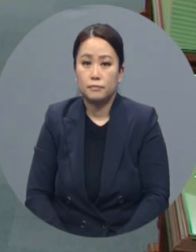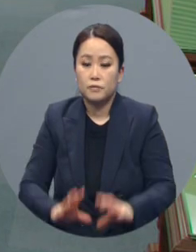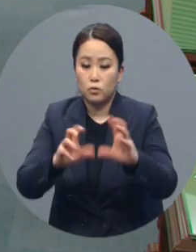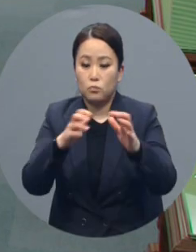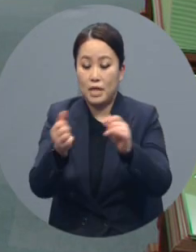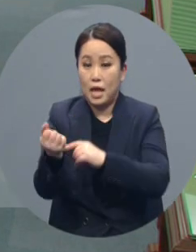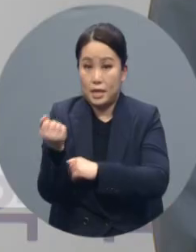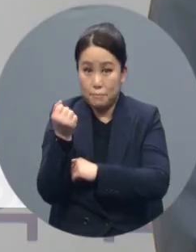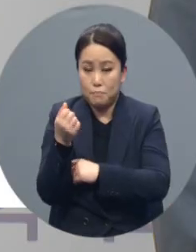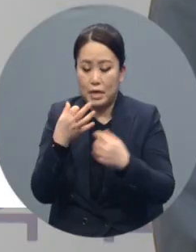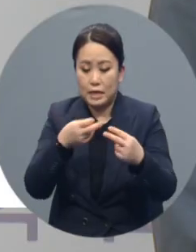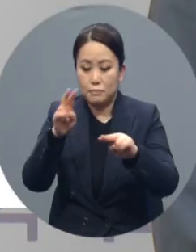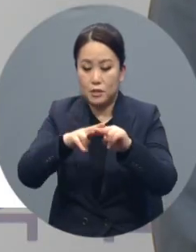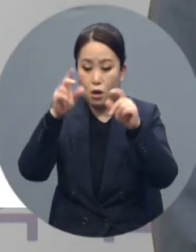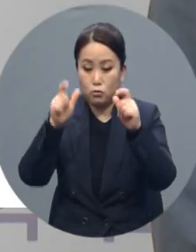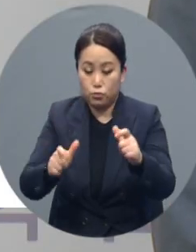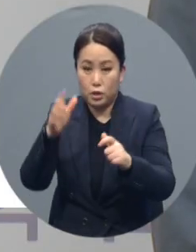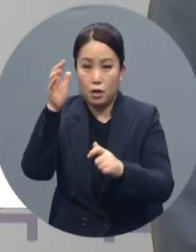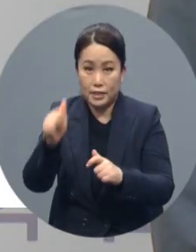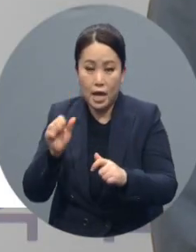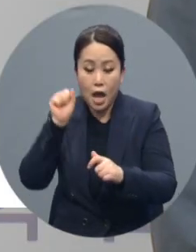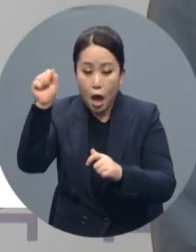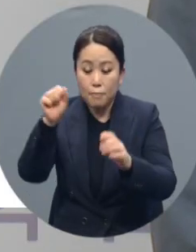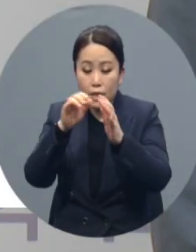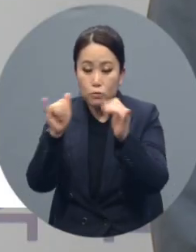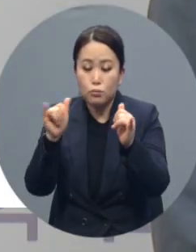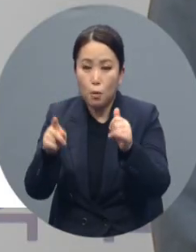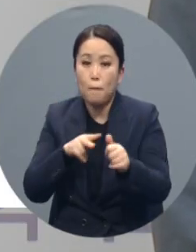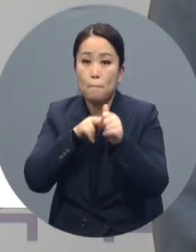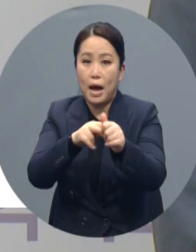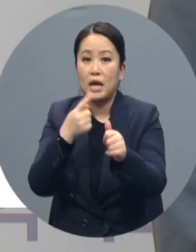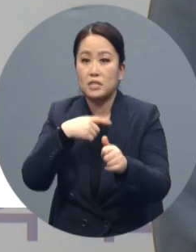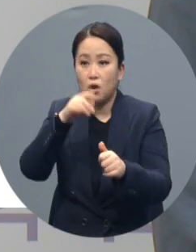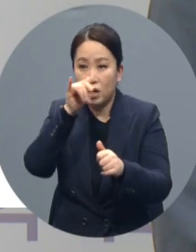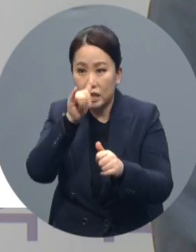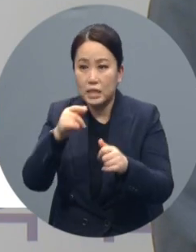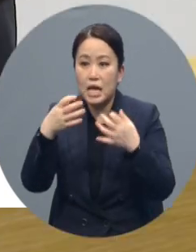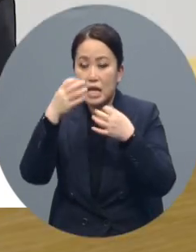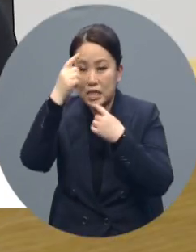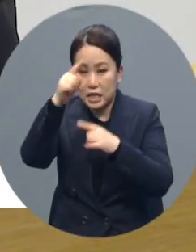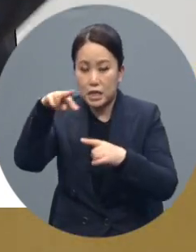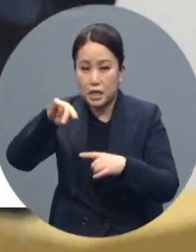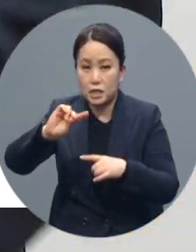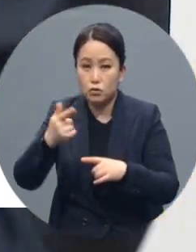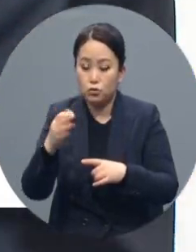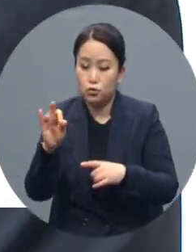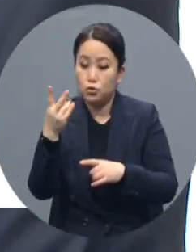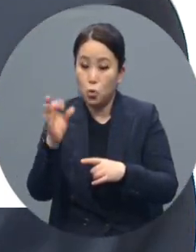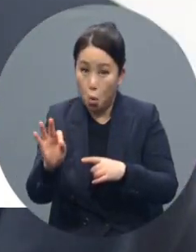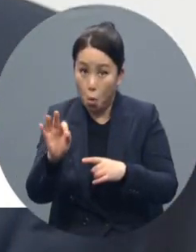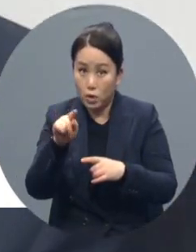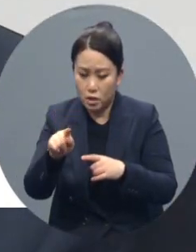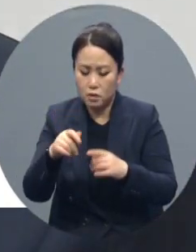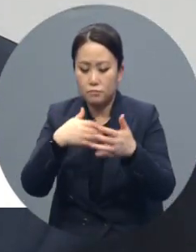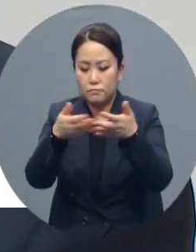국민의힘 금정구청장 예비 후보로 나섰던 이순용 전 금정경찰서장이 무소속 출마를